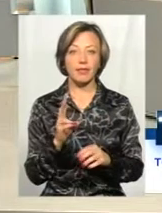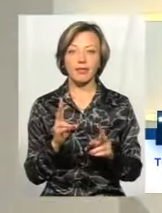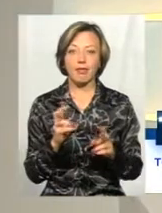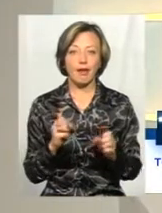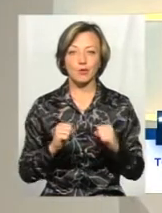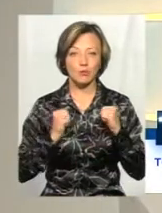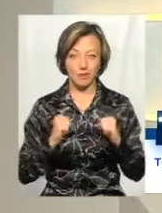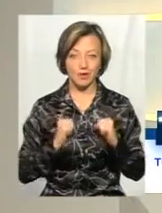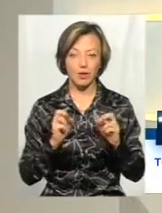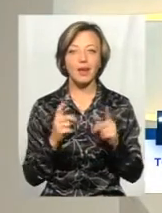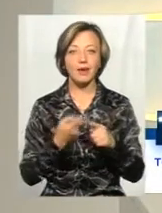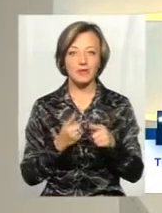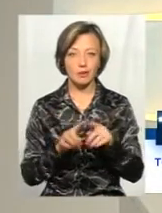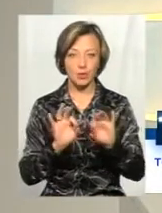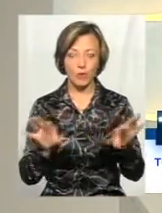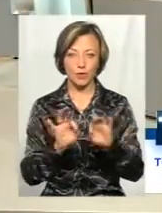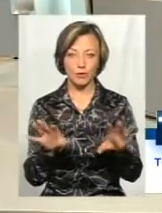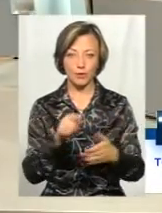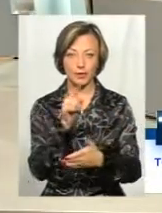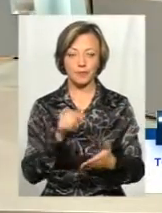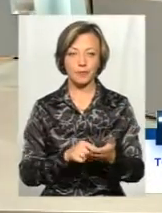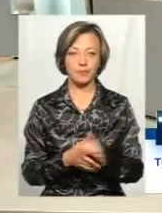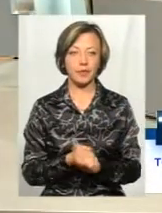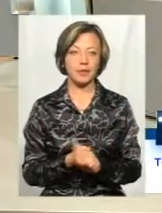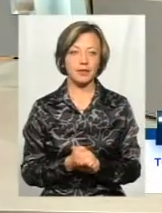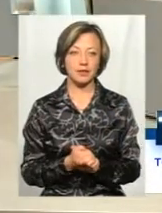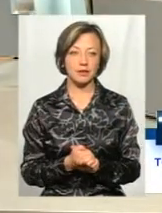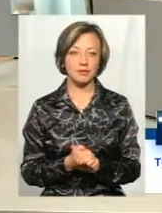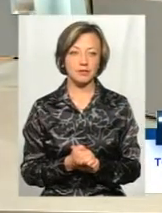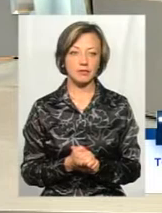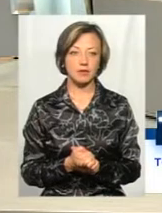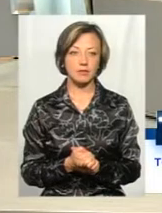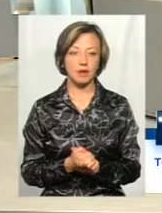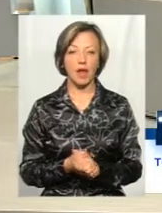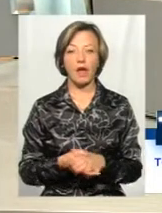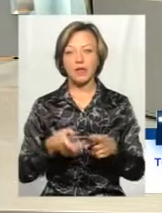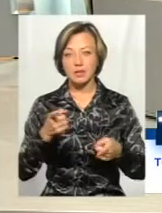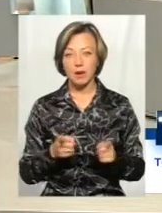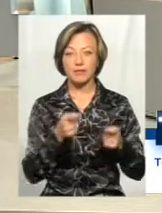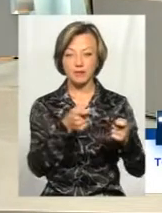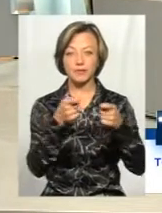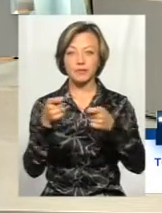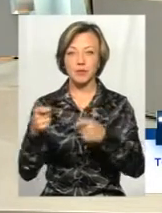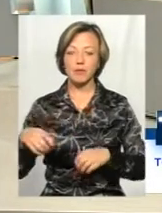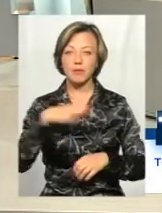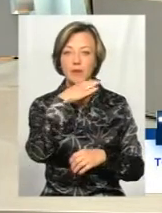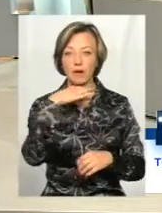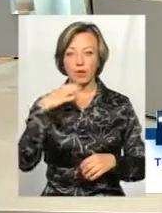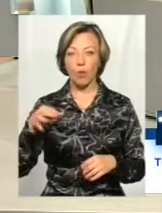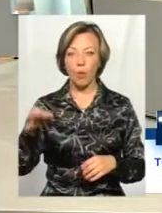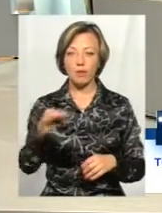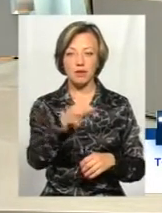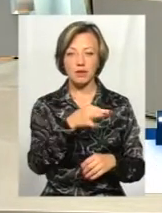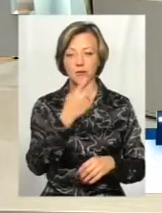несумлінну. Як ви це прокоментуєте? Насправді, проїжджаючи багатьма областями нашої держави, я